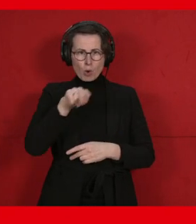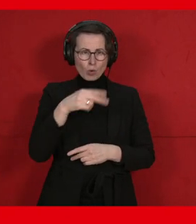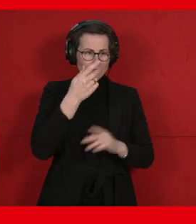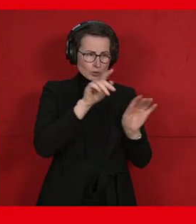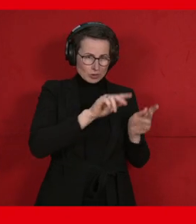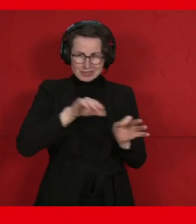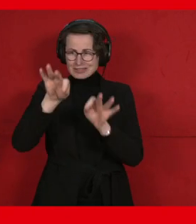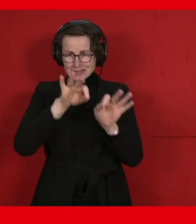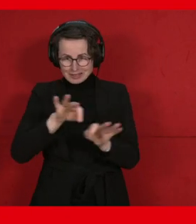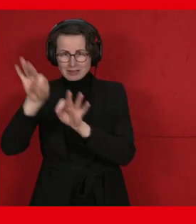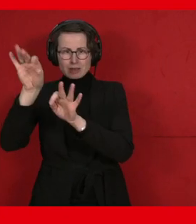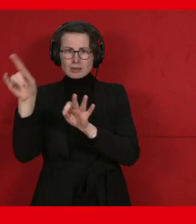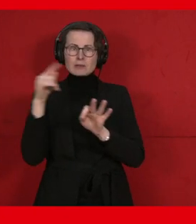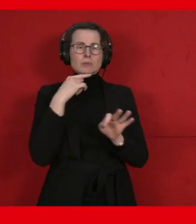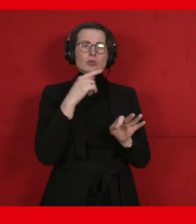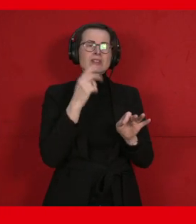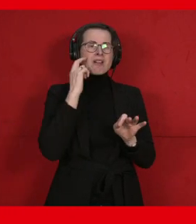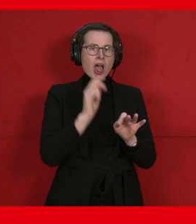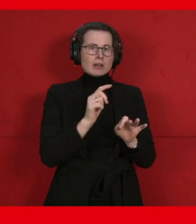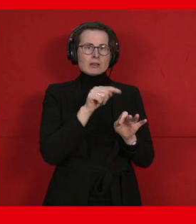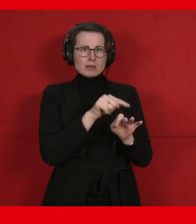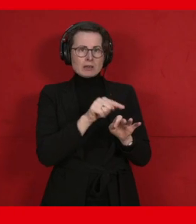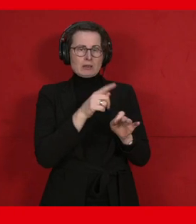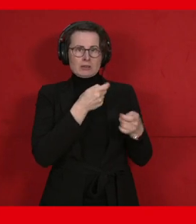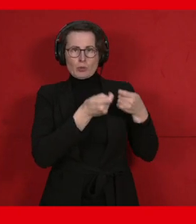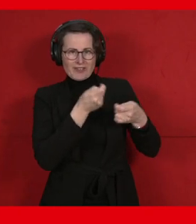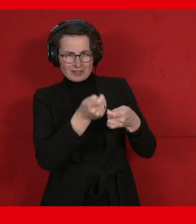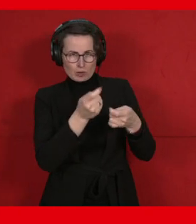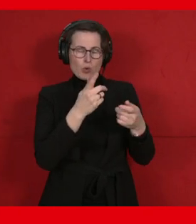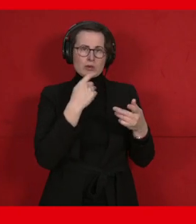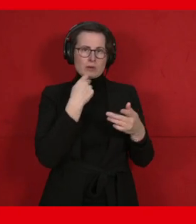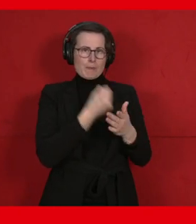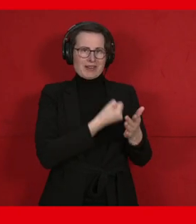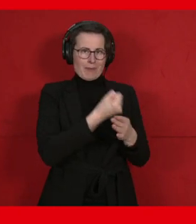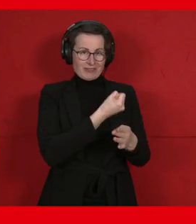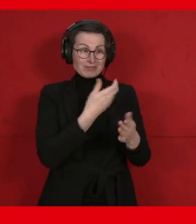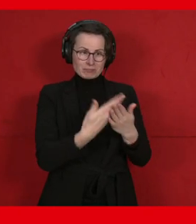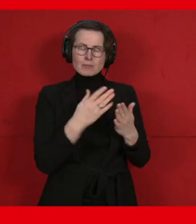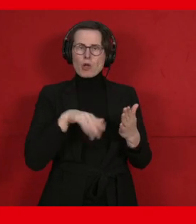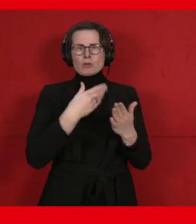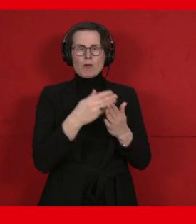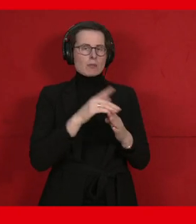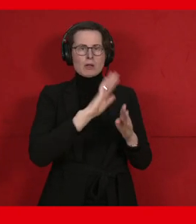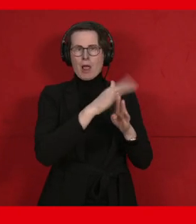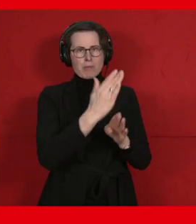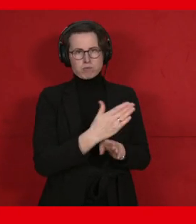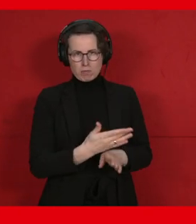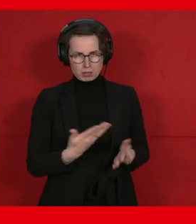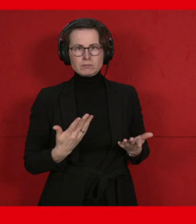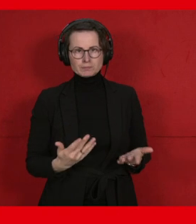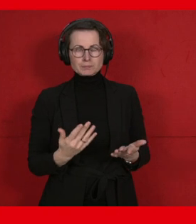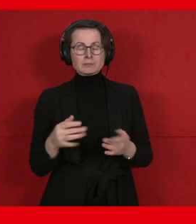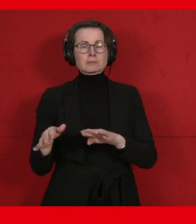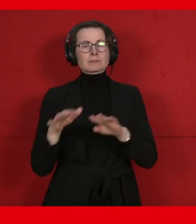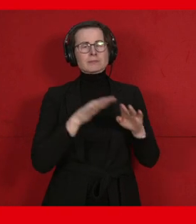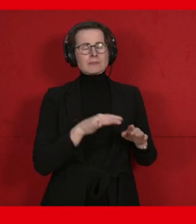Zukunft zu steuern, der kämpft ja gegen so einen alten an. Das wäre eine Hausaufgabe, die wir aus dem Weg räumen müssen. Und dann tatsächlich, ich glaube auch, wir